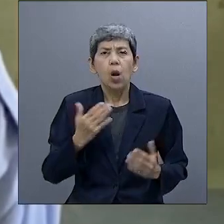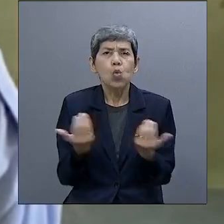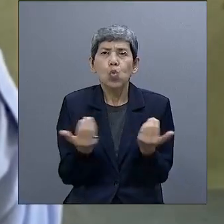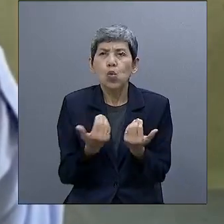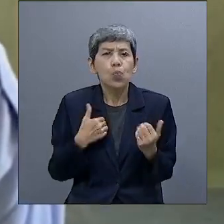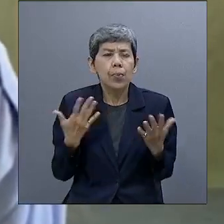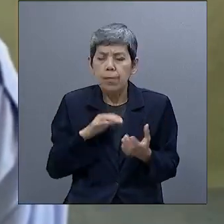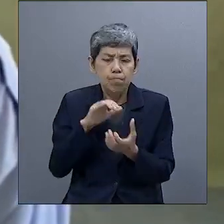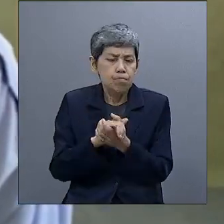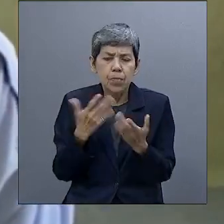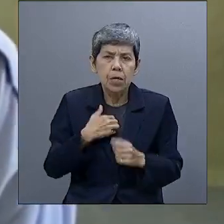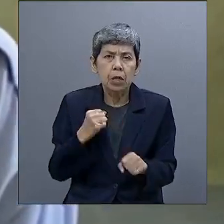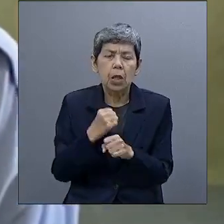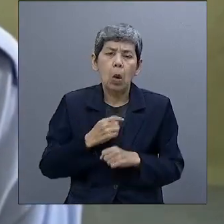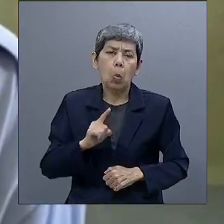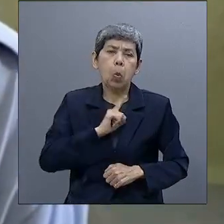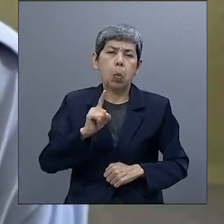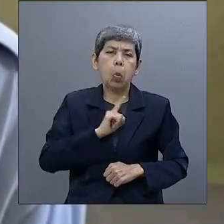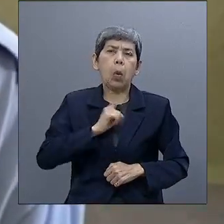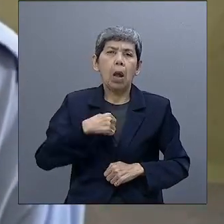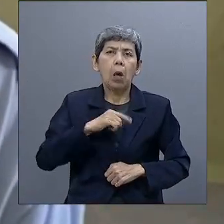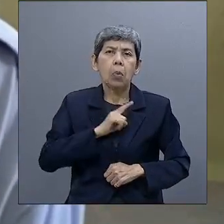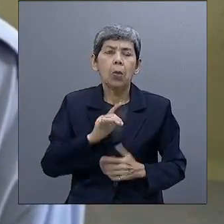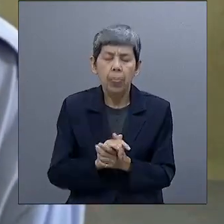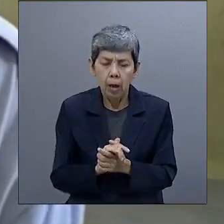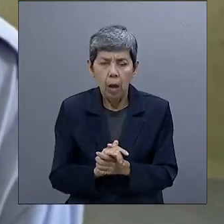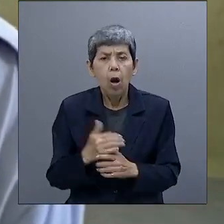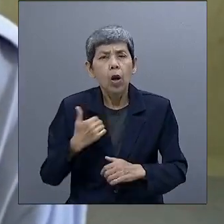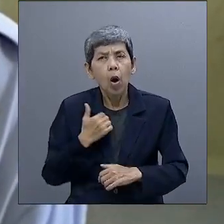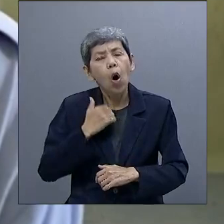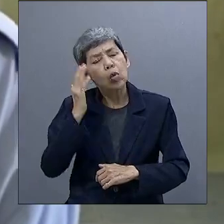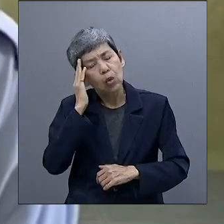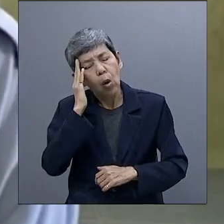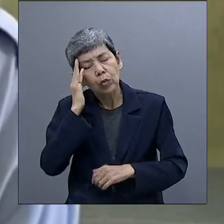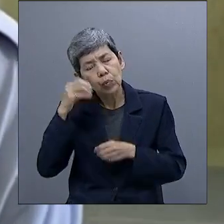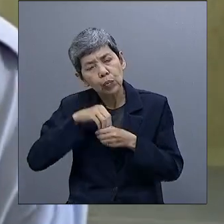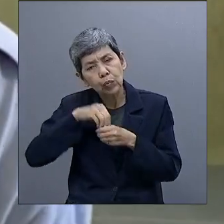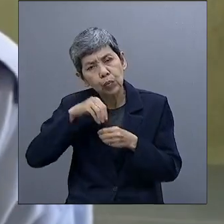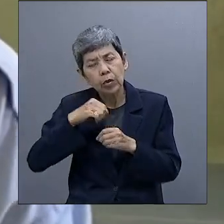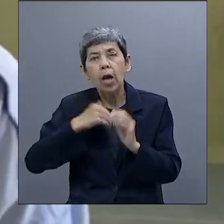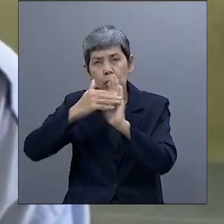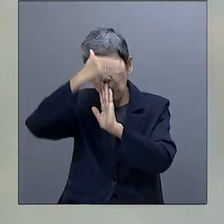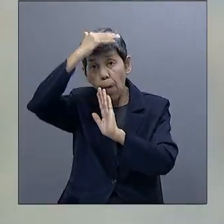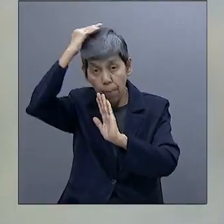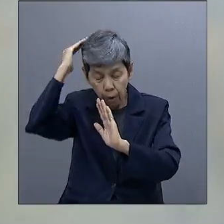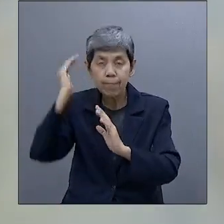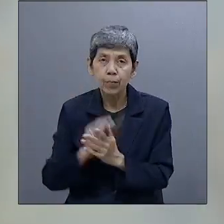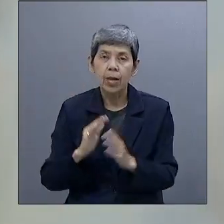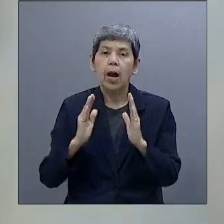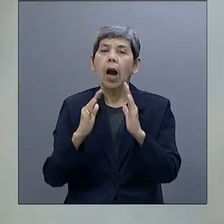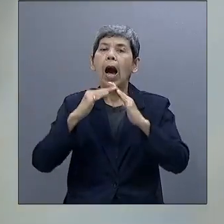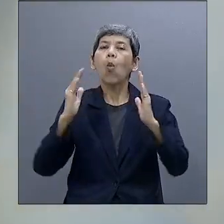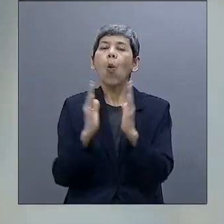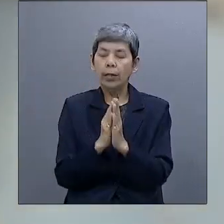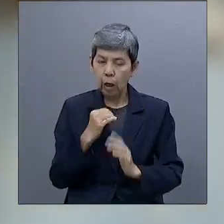ไม่มีลูกไม่มีเมียถูกทิ้งให้อยู่คนเดียวค่ะแล้วก็พอพักรักษาตัวที่ให้ดีขึ้นก็จะไปบวชซึ่งทางวัดเขาบอกว่